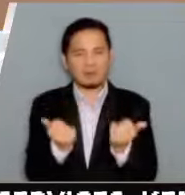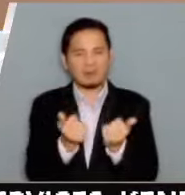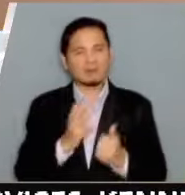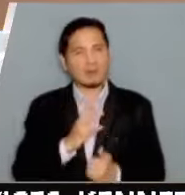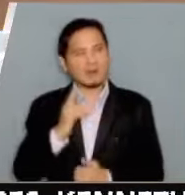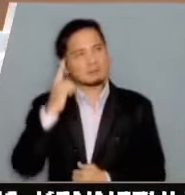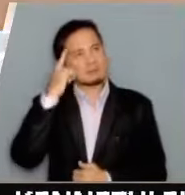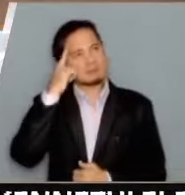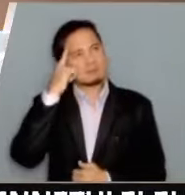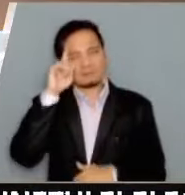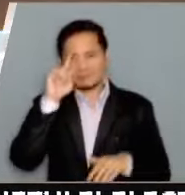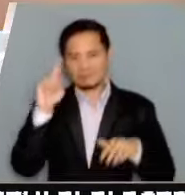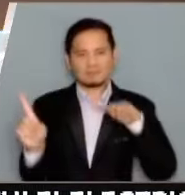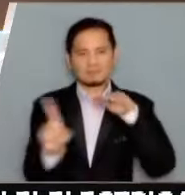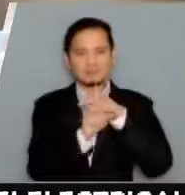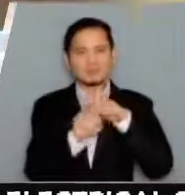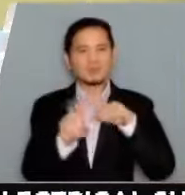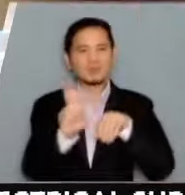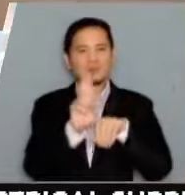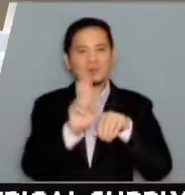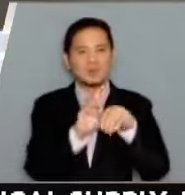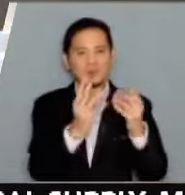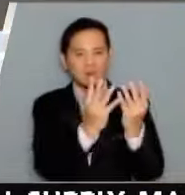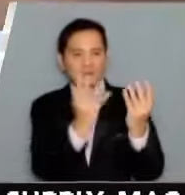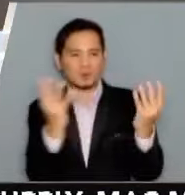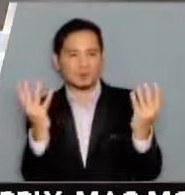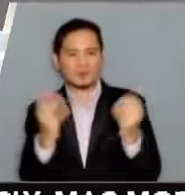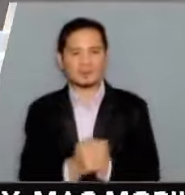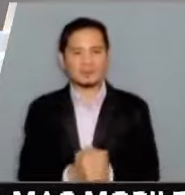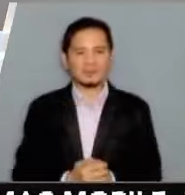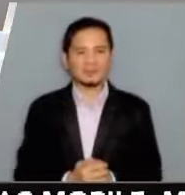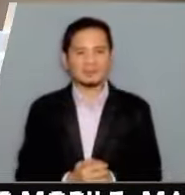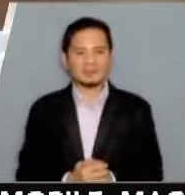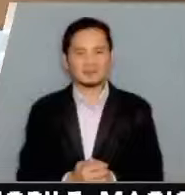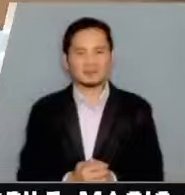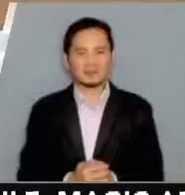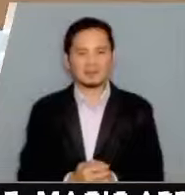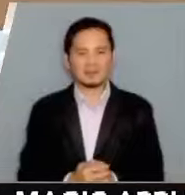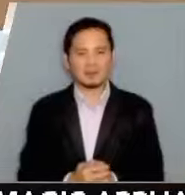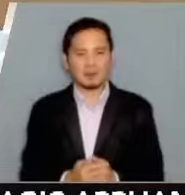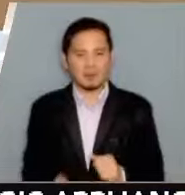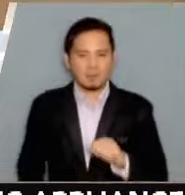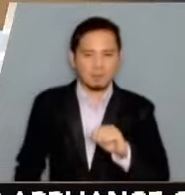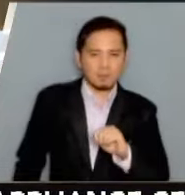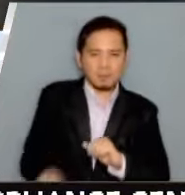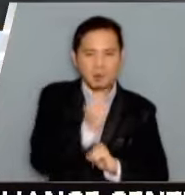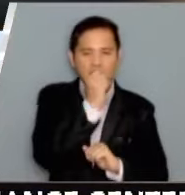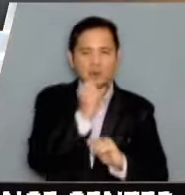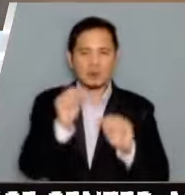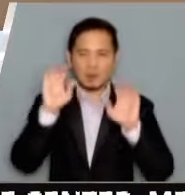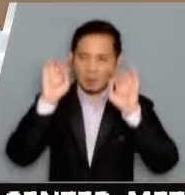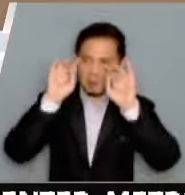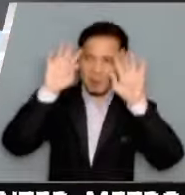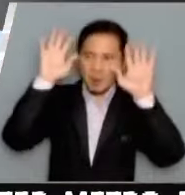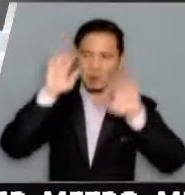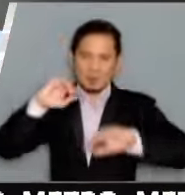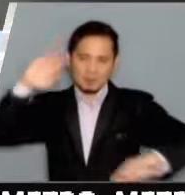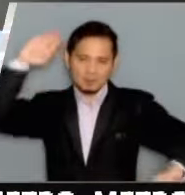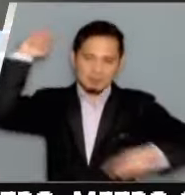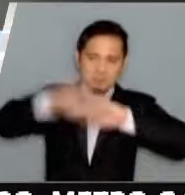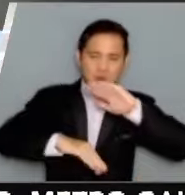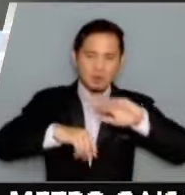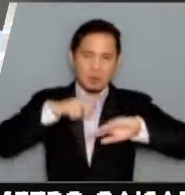ng bahay. To the next level daw ang bawat serve, set at spike dahil nakatago ang moves ng